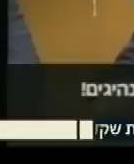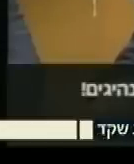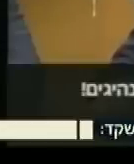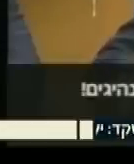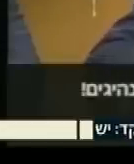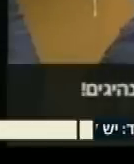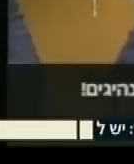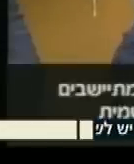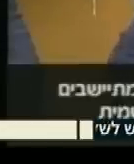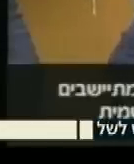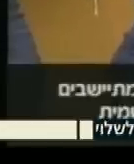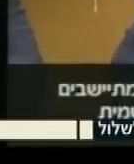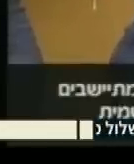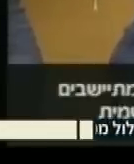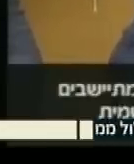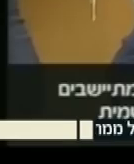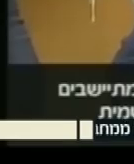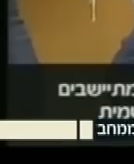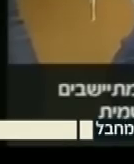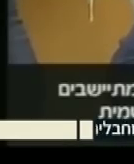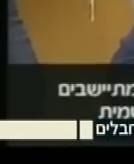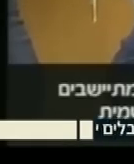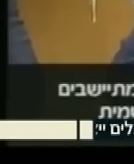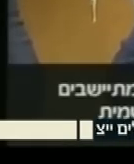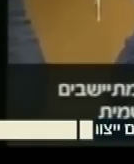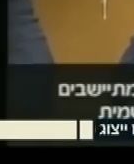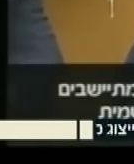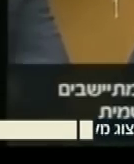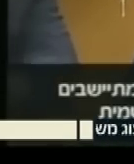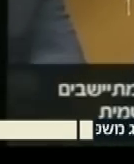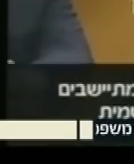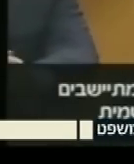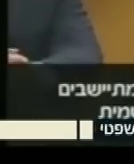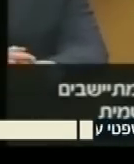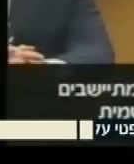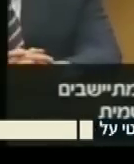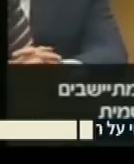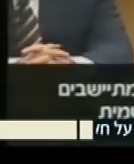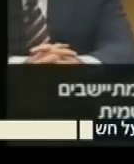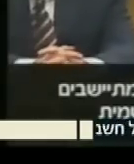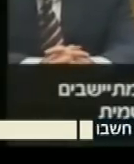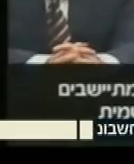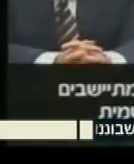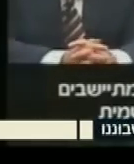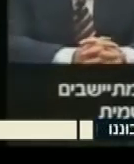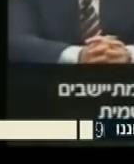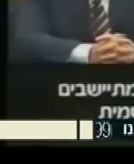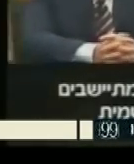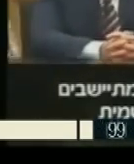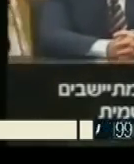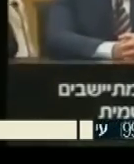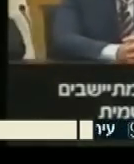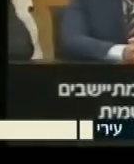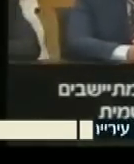הנכון. תפסיקו לשחק. אני רוצה להשש פה במספרים. מ-280 אלף מתיישבים עלינו ל-400 אלף, וזה